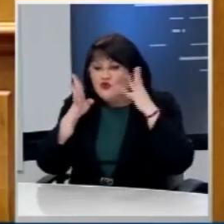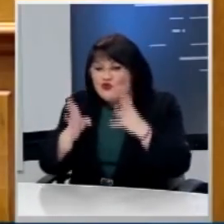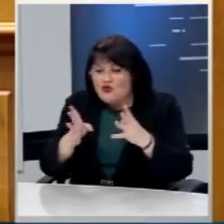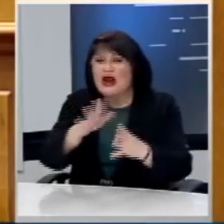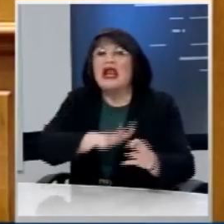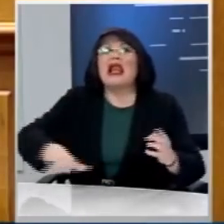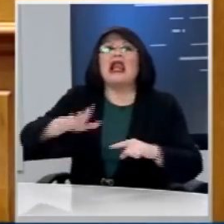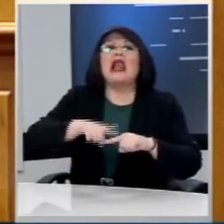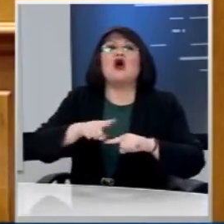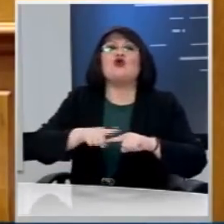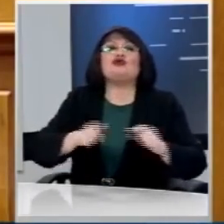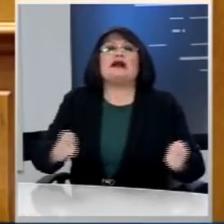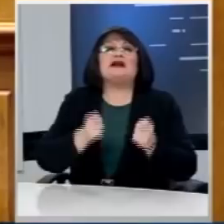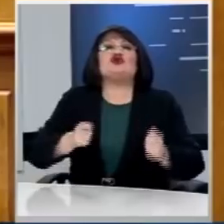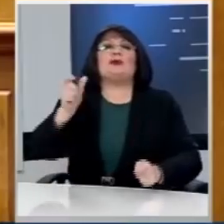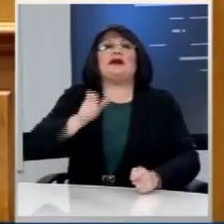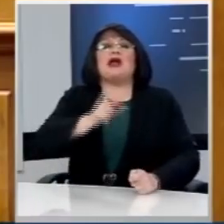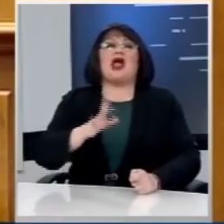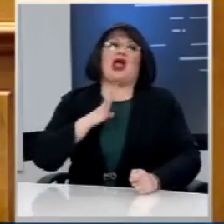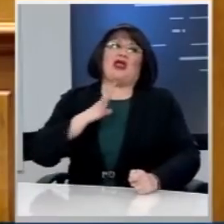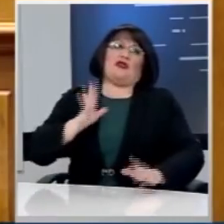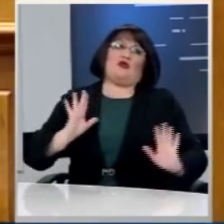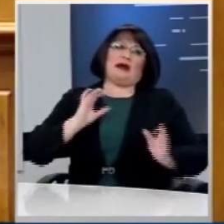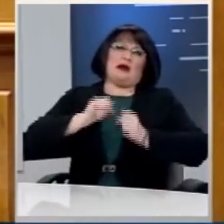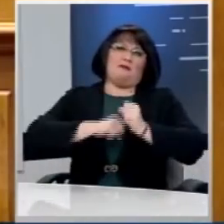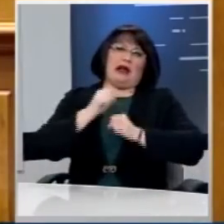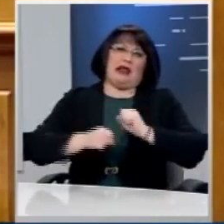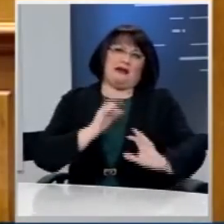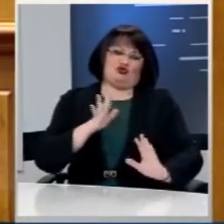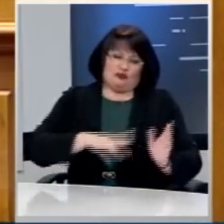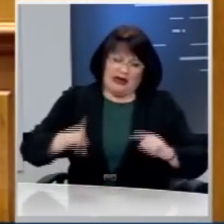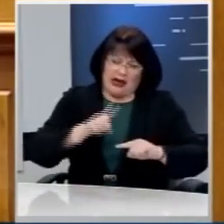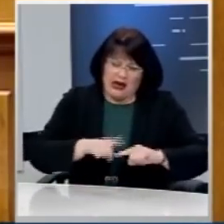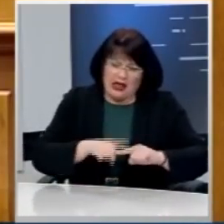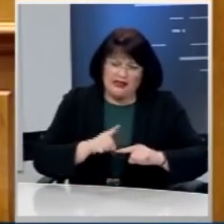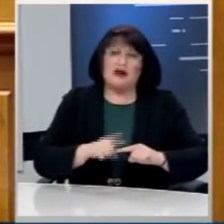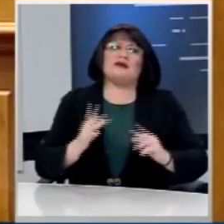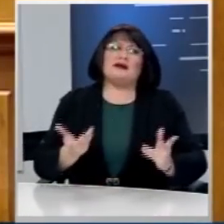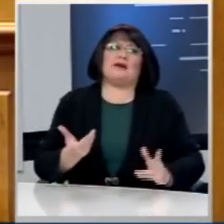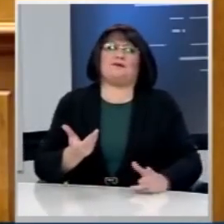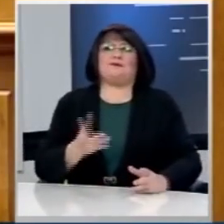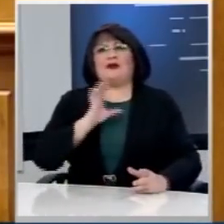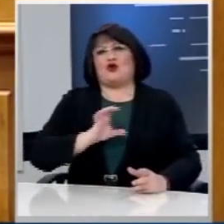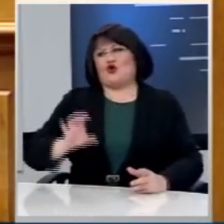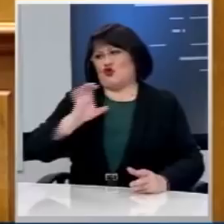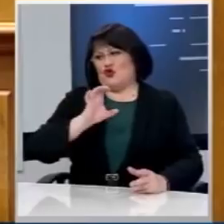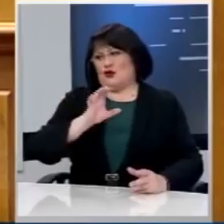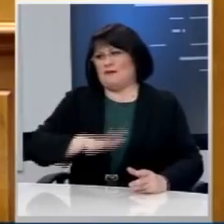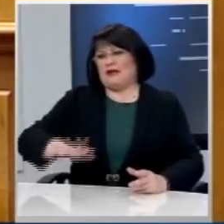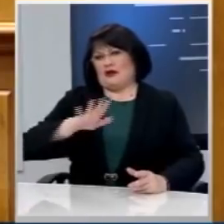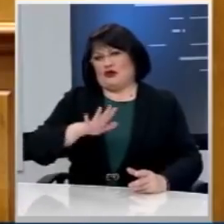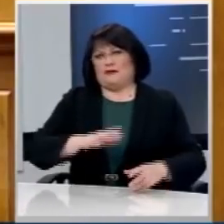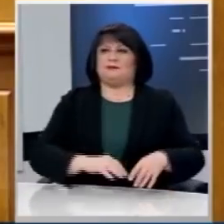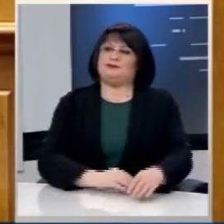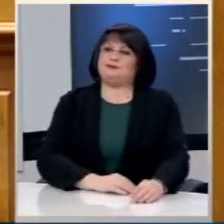σαν λαός. Εκεί πρέπει να κατευθύνεται η πάλη μας και μέσα στην Ελλάδα και σε κάθε άλλη χώρα της